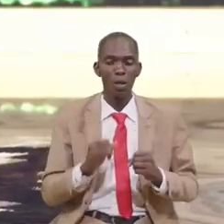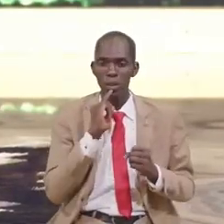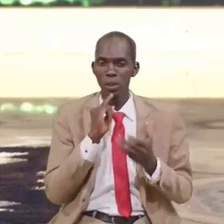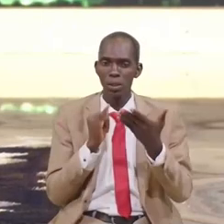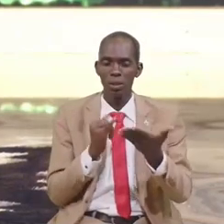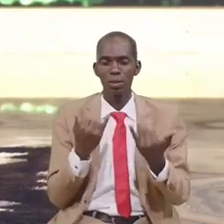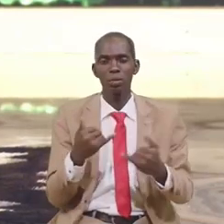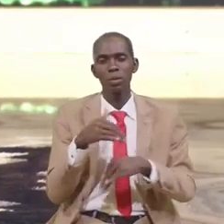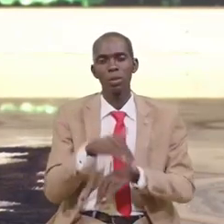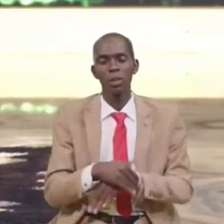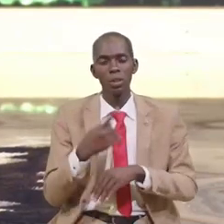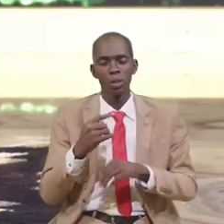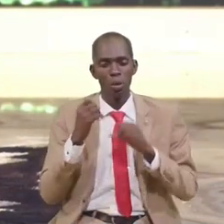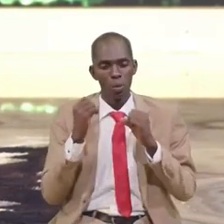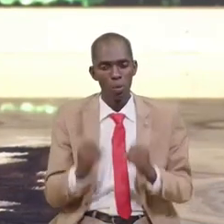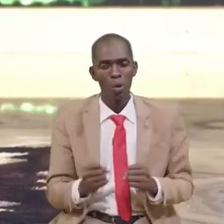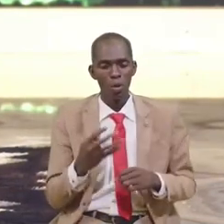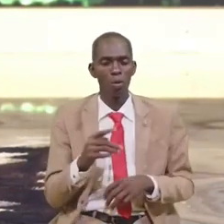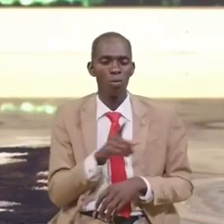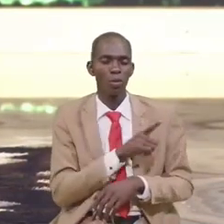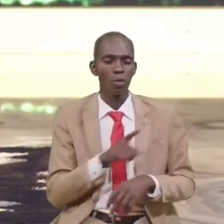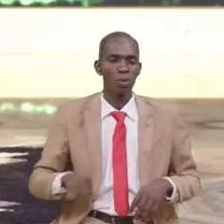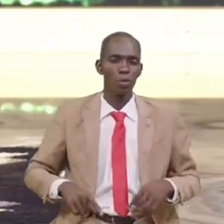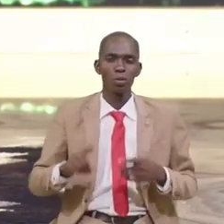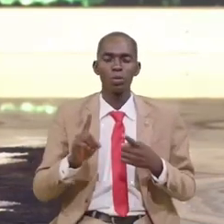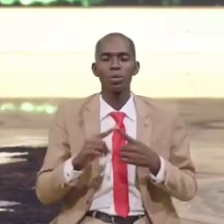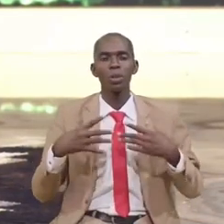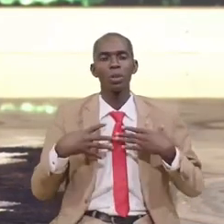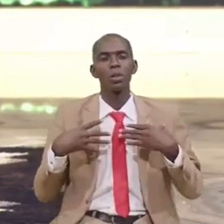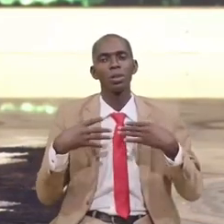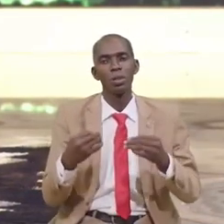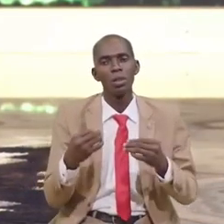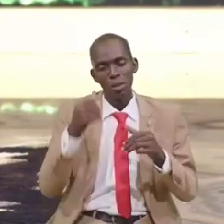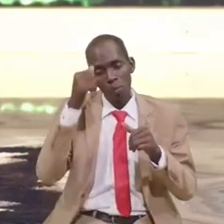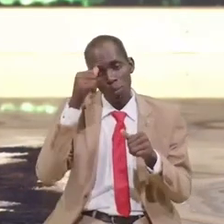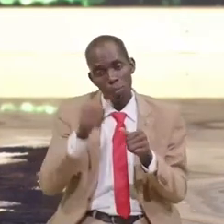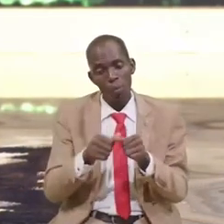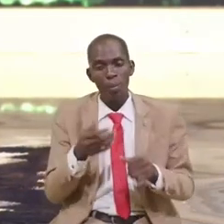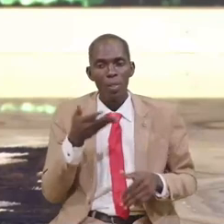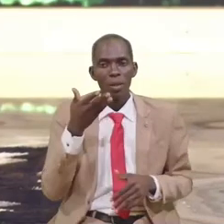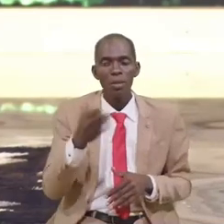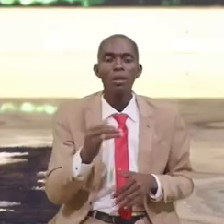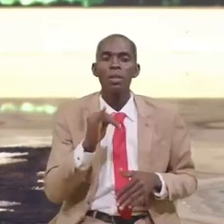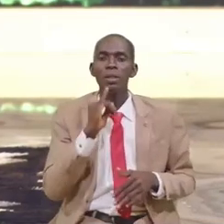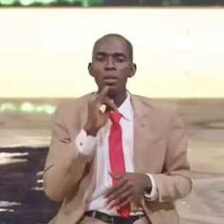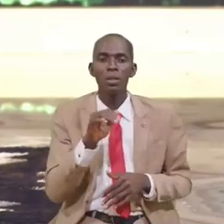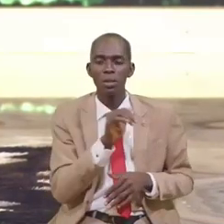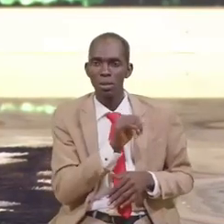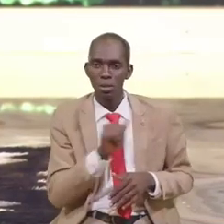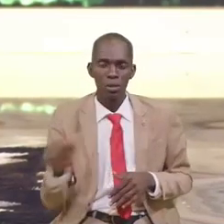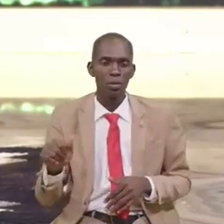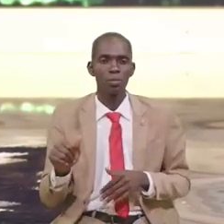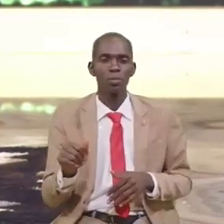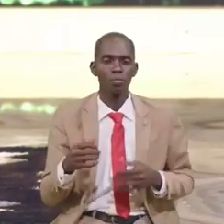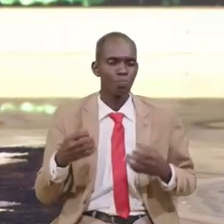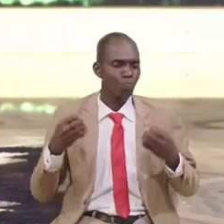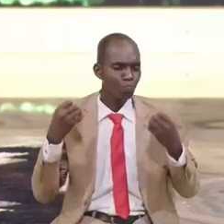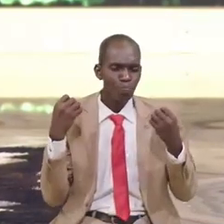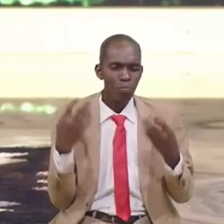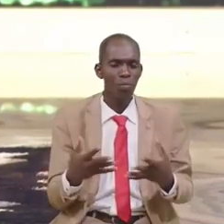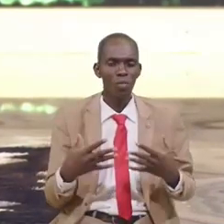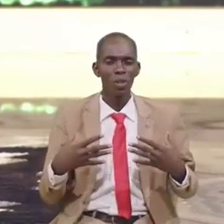vous toucher maintenant. La puissance du Seigneur pour guérir. Rappelez-vous, il y a la pluralité de guérison. Alors, il va